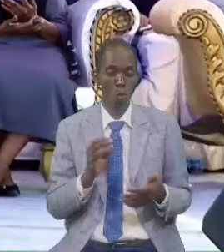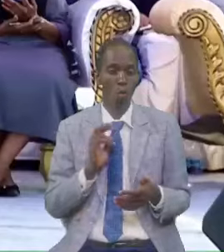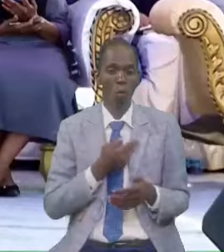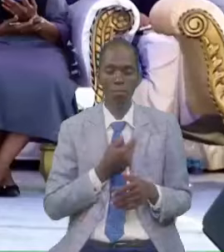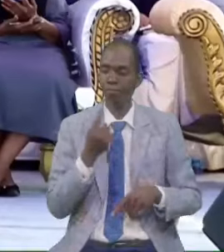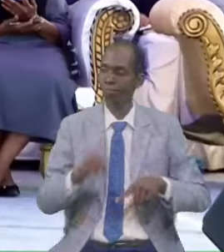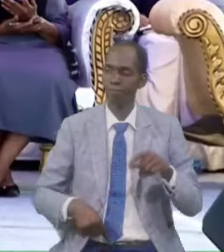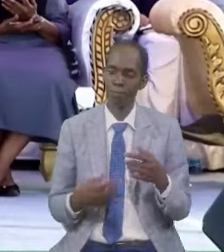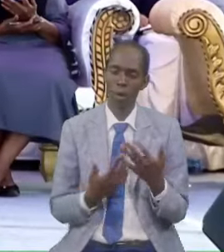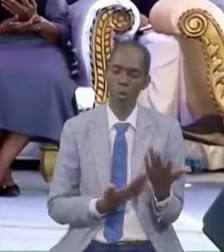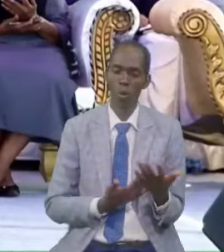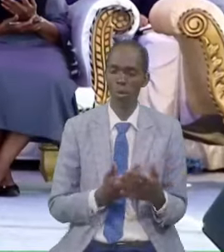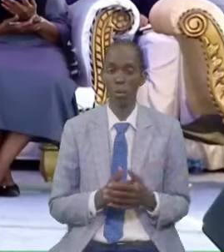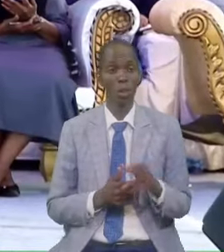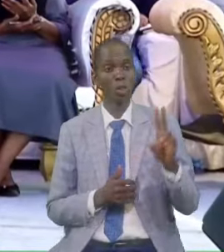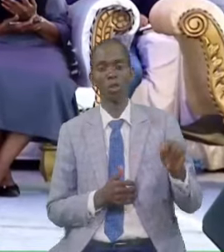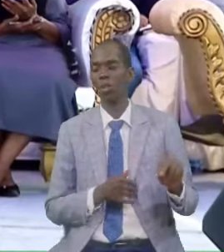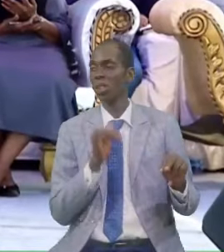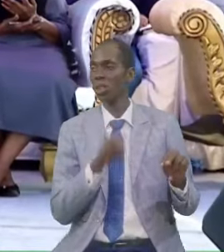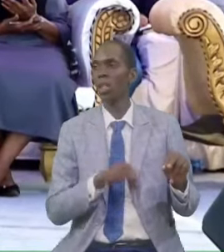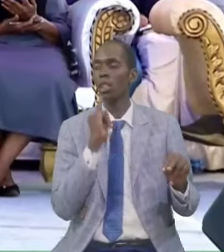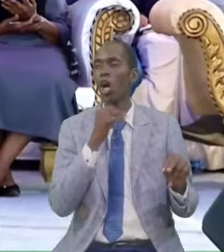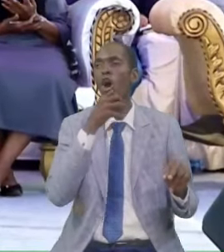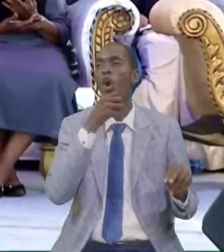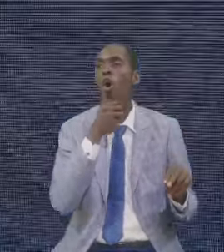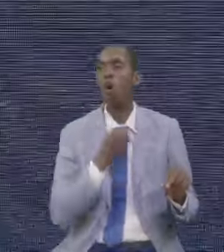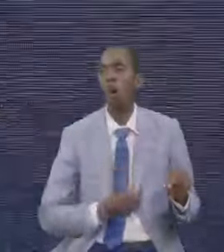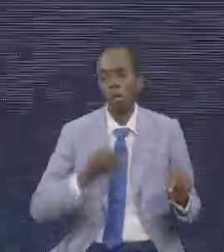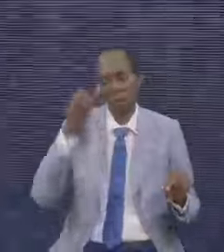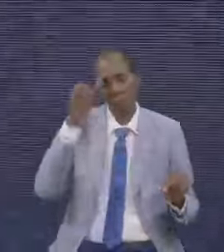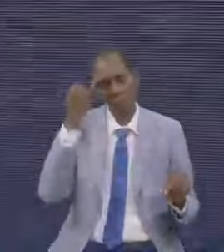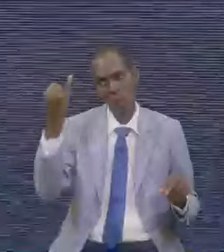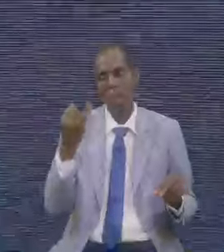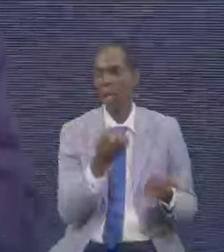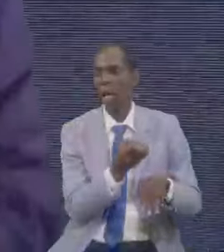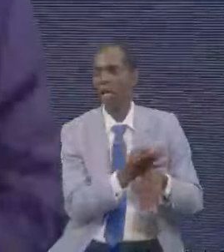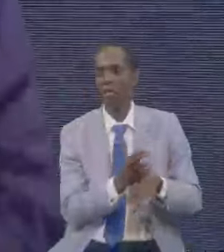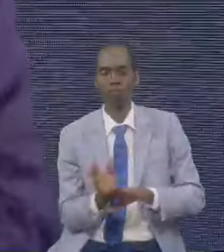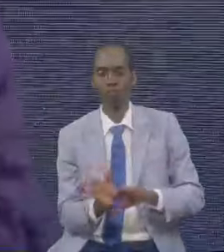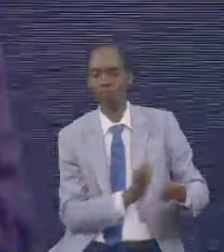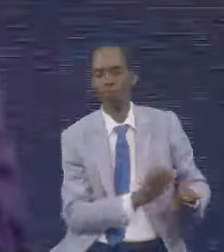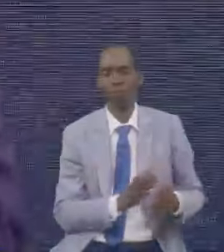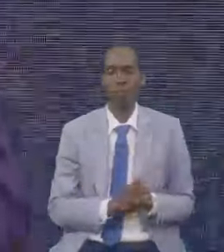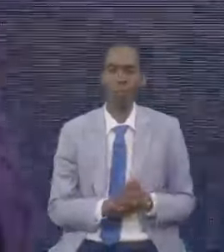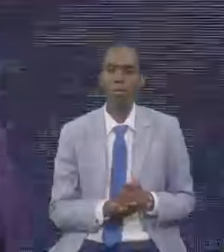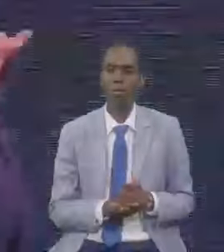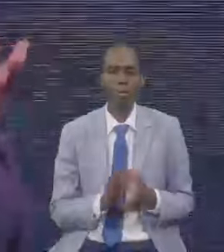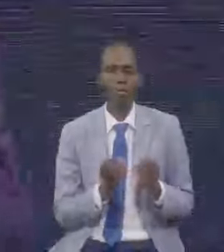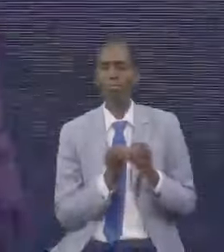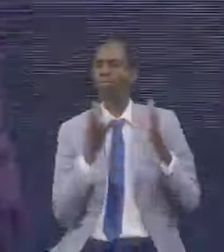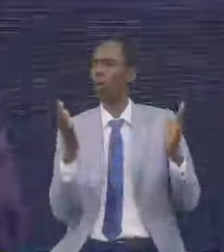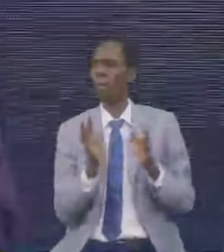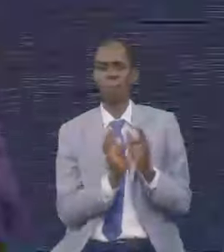ఉండలేరు. No, that's an old school idea. అది పాతబడి ఆలోచన. Too much Bible. అంటే ఎక్కువ బైబిల్,